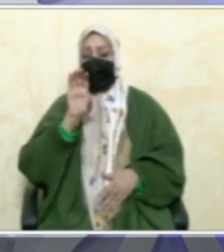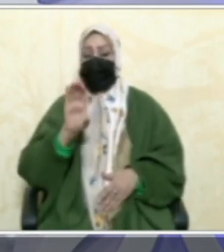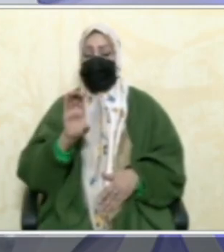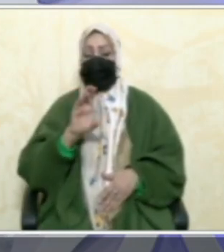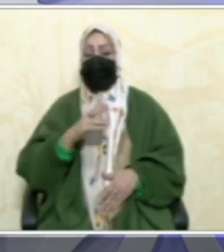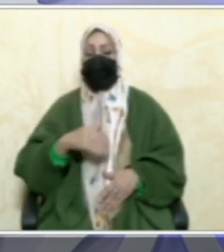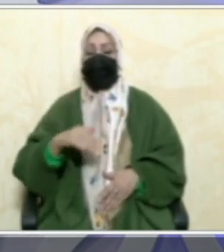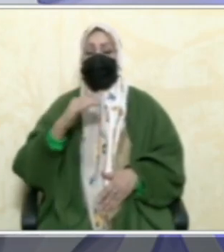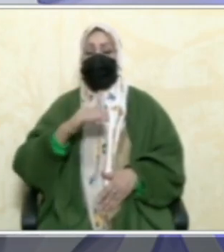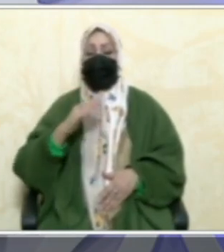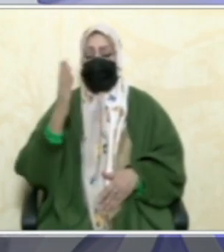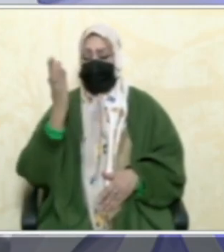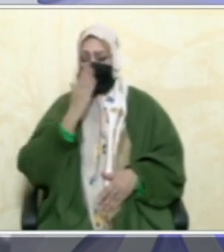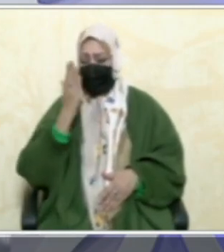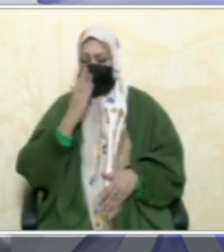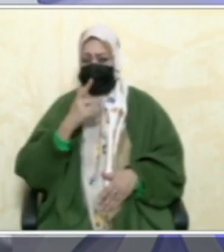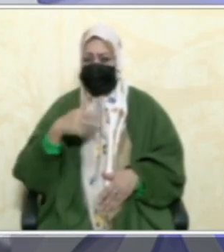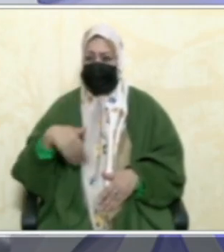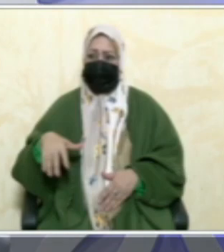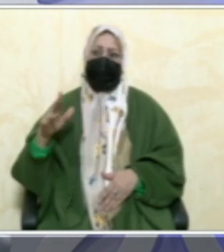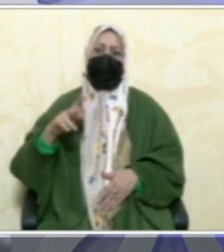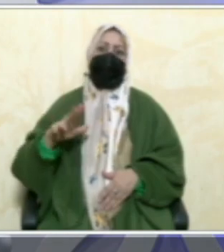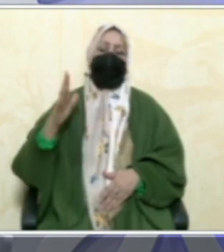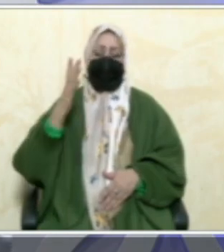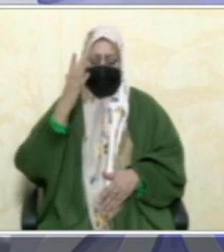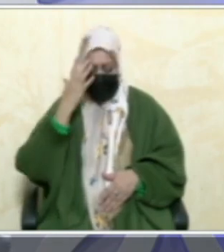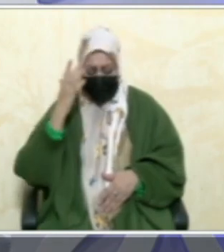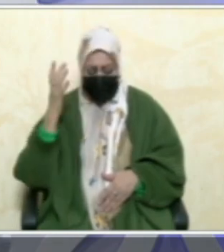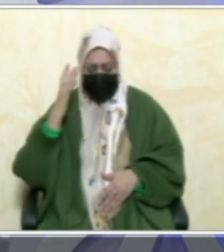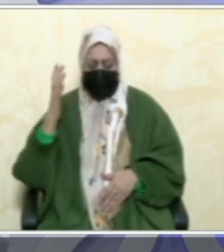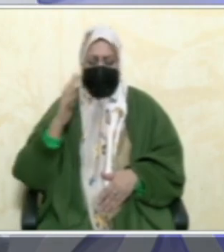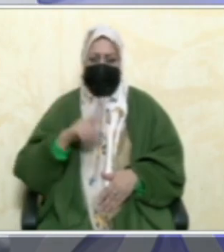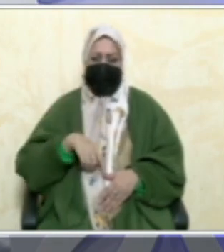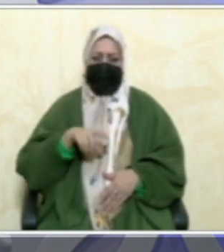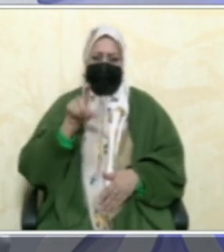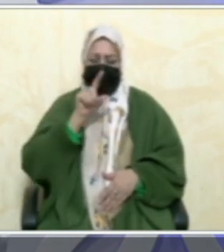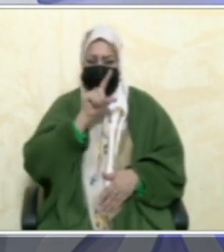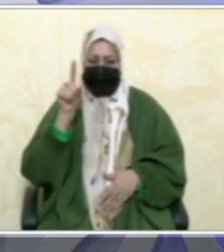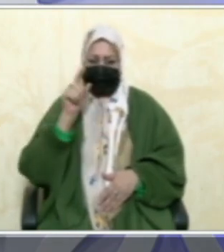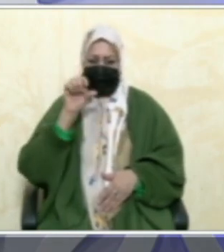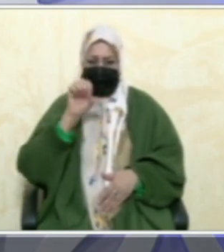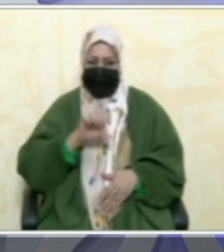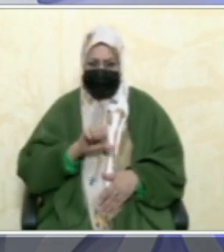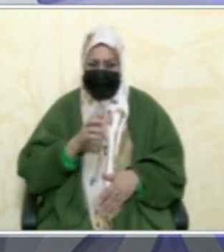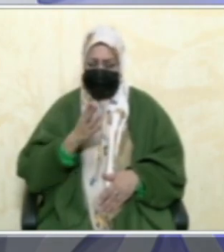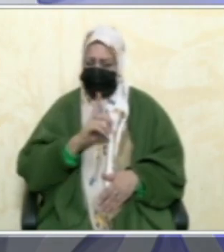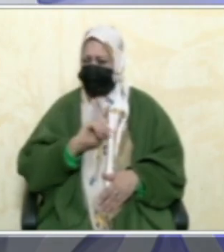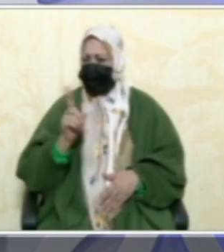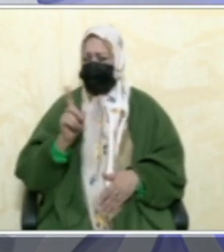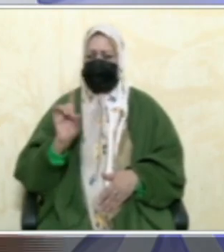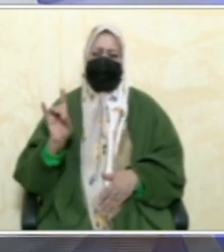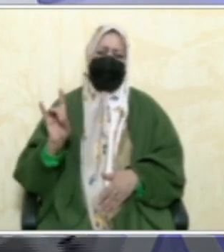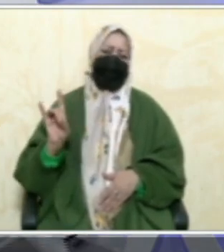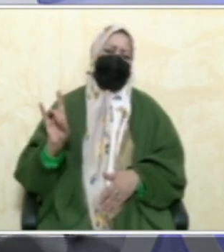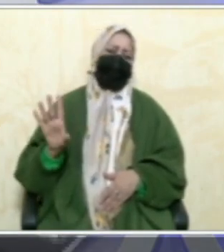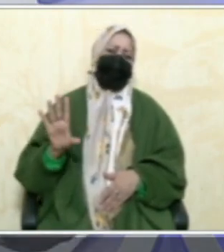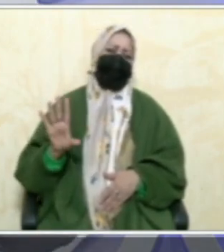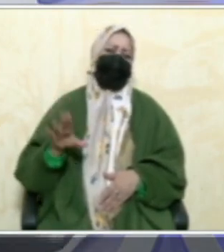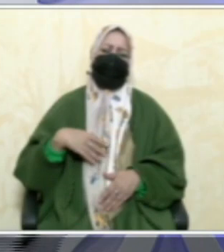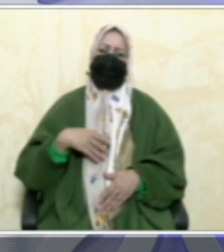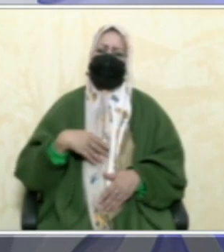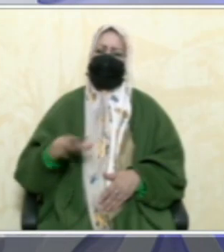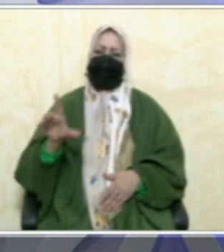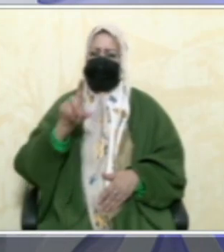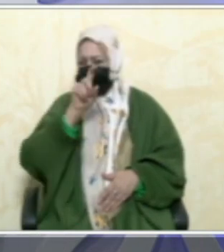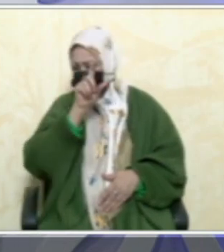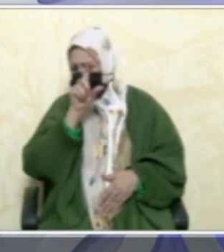غيره، لأن لما هذا بعدين يرقى ويجيب لنا قرواته ونحطوها رئيس سيقودنا